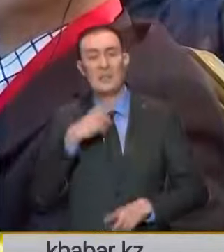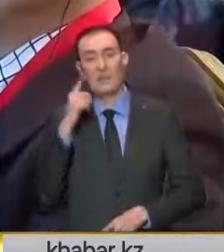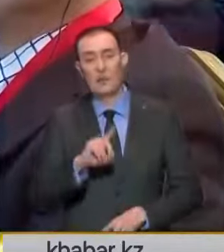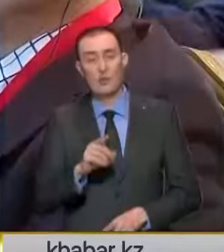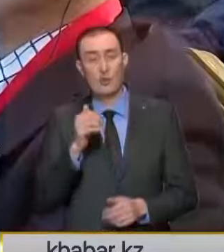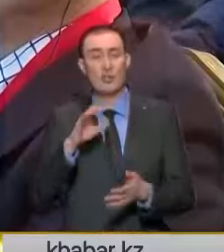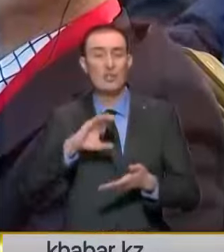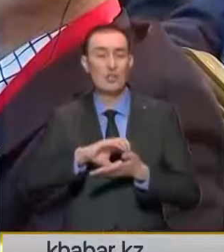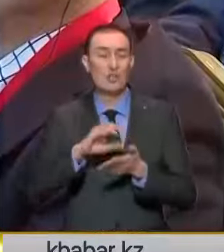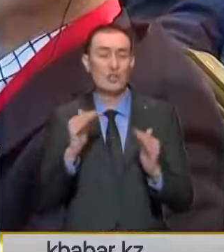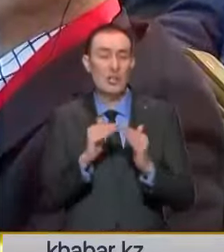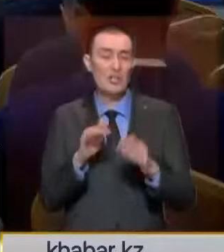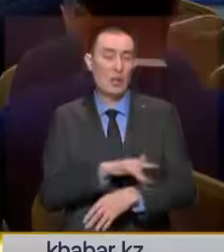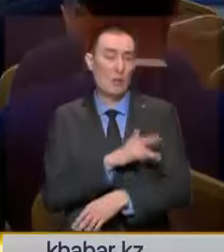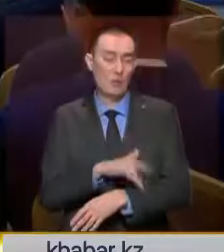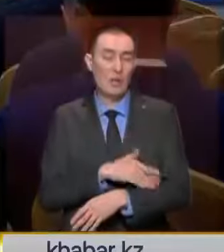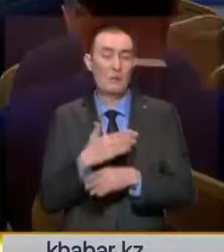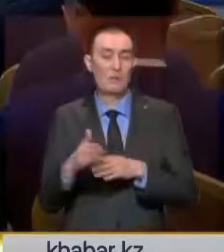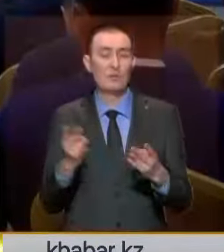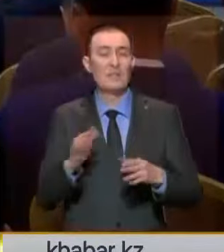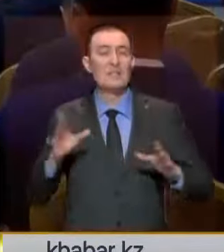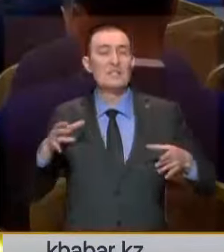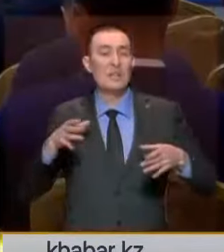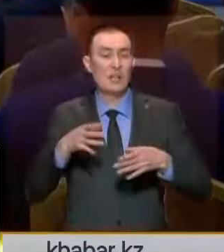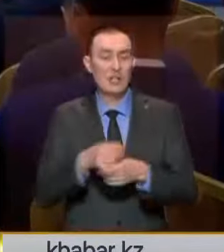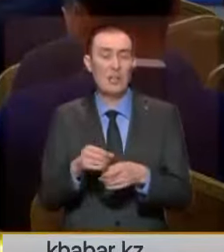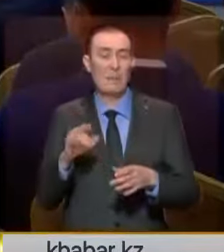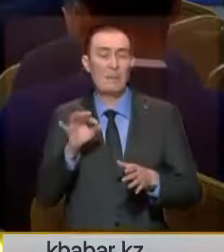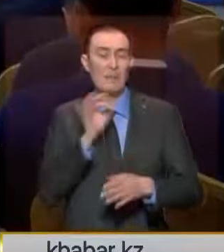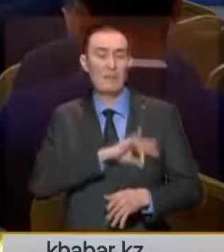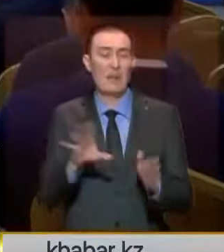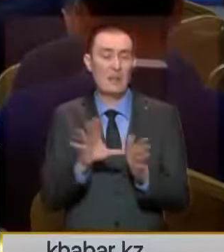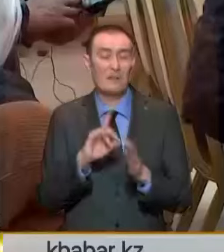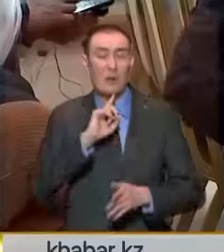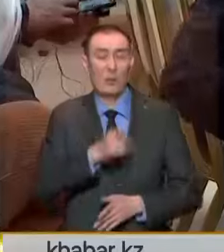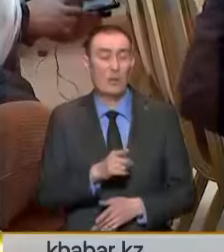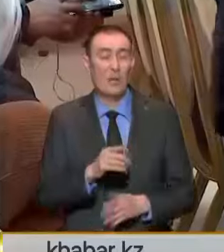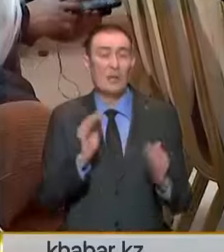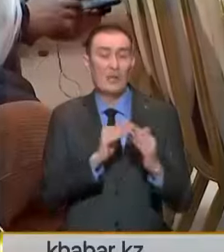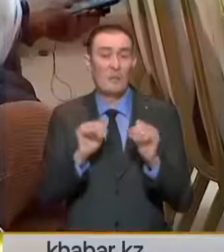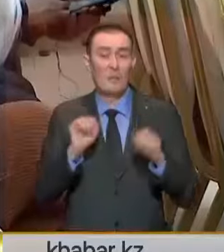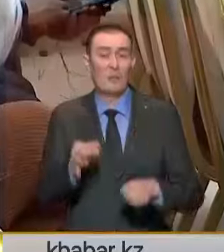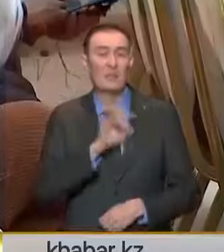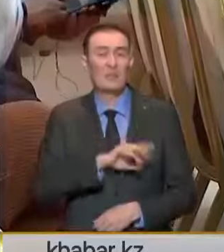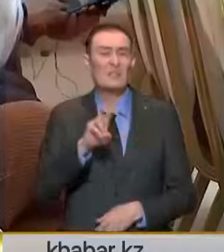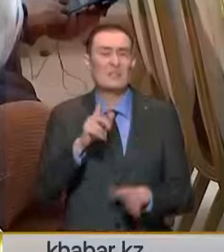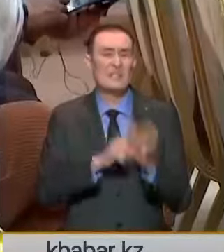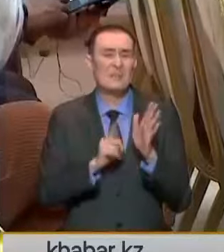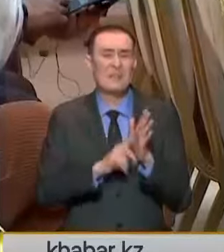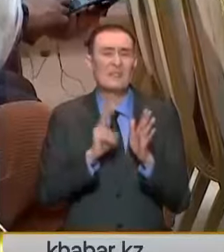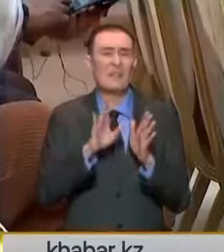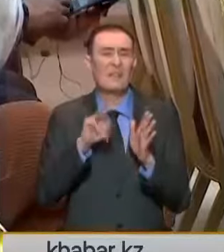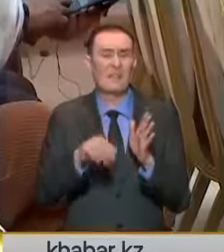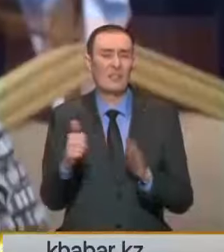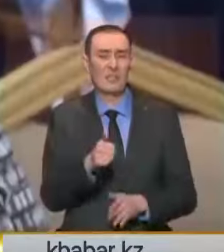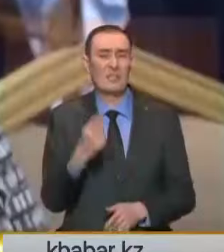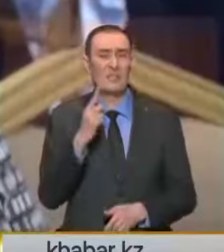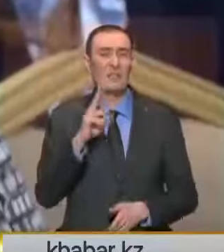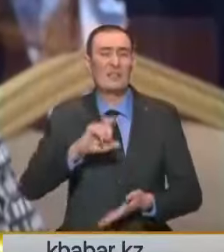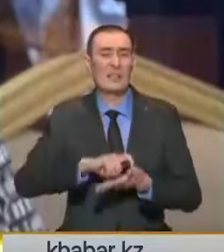что и жилищно-коммунальная отрасль требует сокращения потребления энергии. В среднем за год жилые дома потребляют 270 киловатт-часов